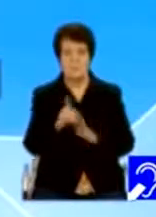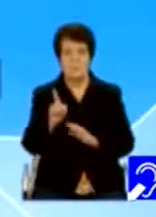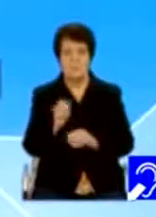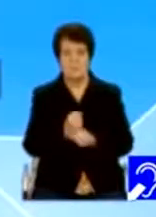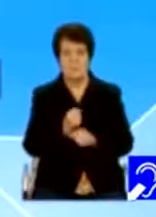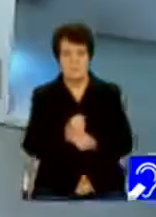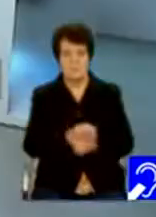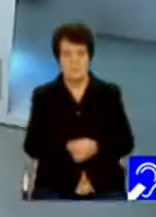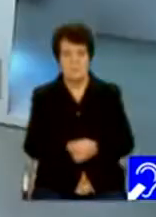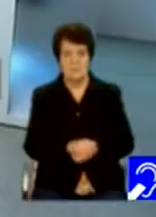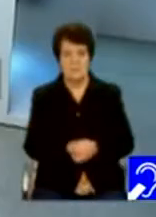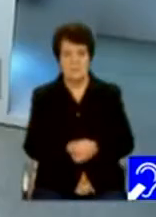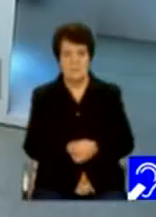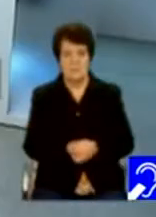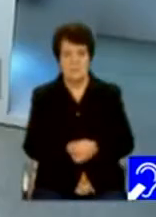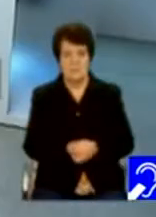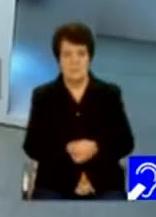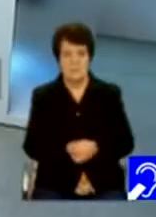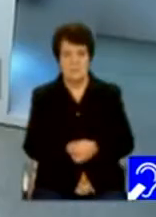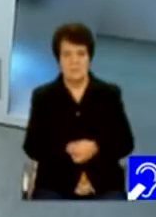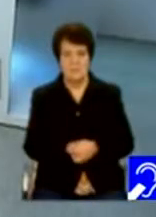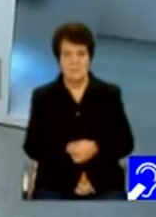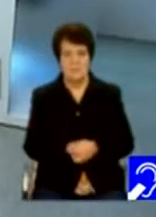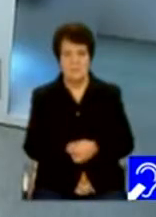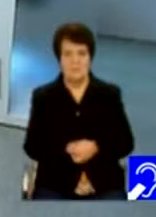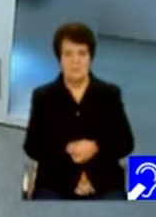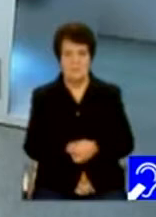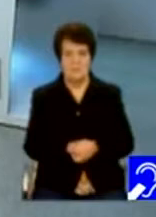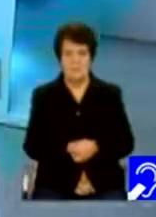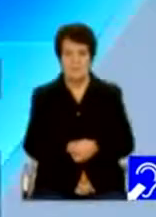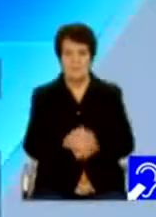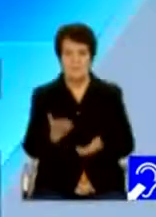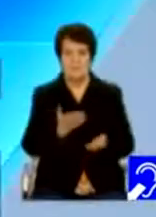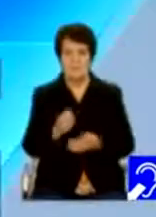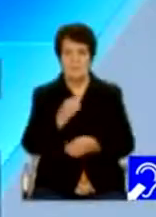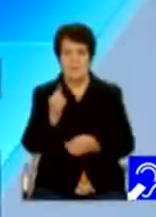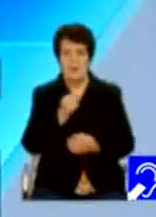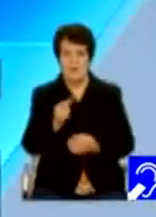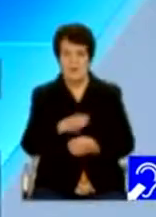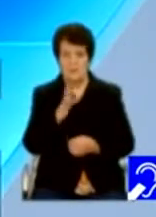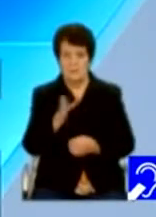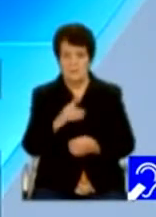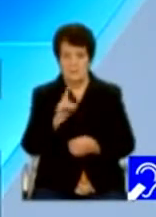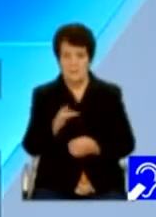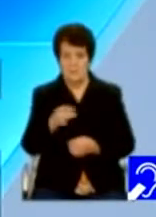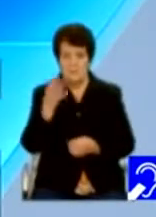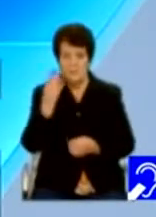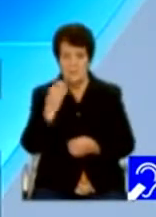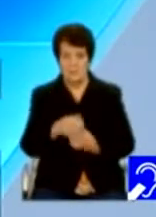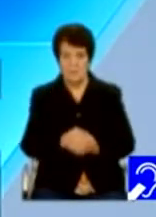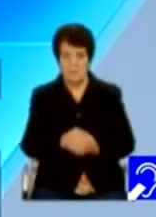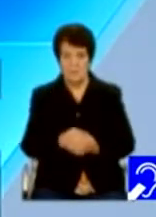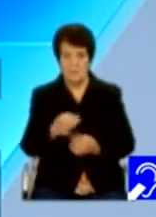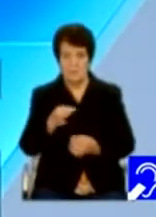Da, doamna Grisco? Ce? Întrebarea care e? Întrebarea. În ce an și-a proclamat Republica Moldova independența? Când a